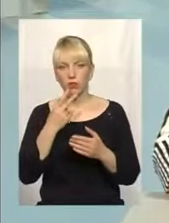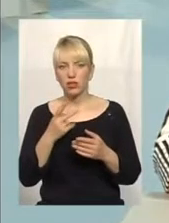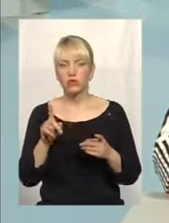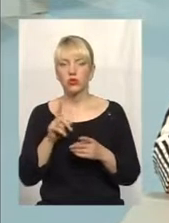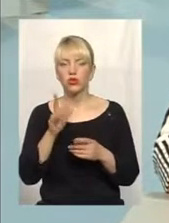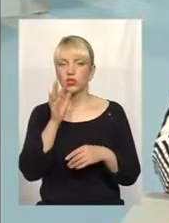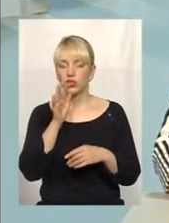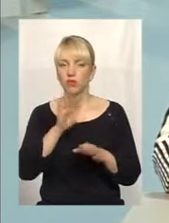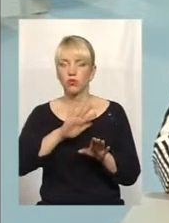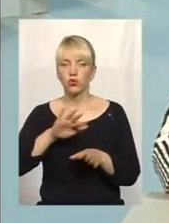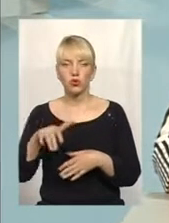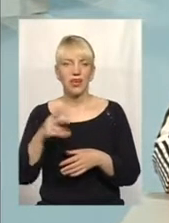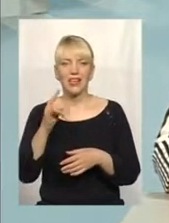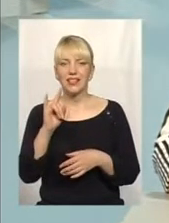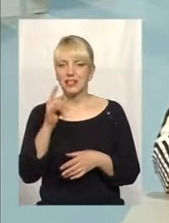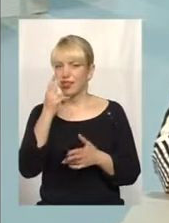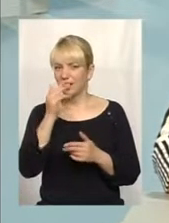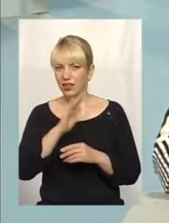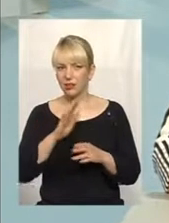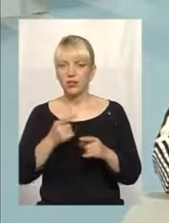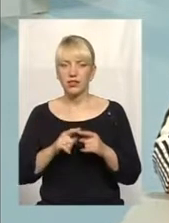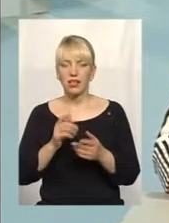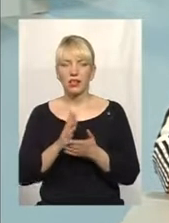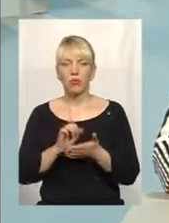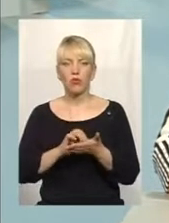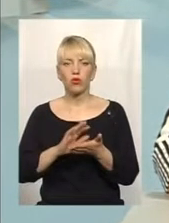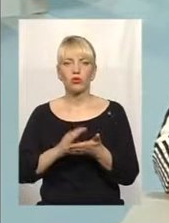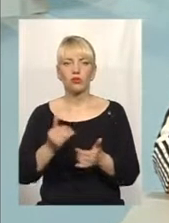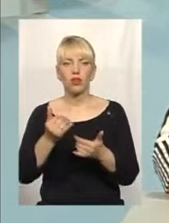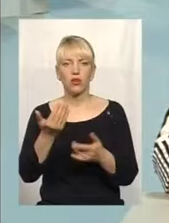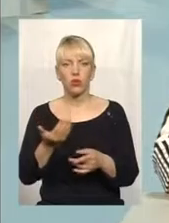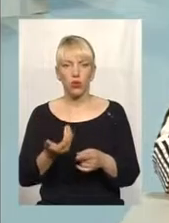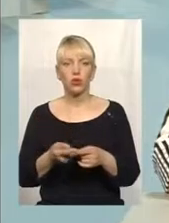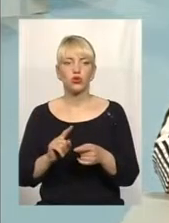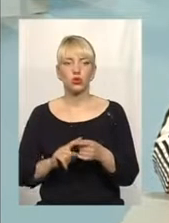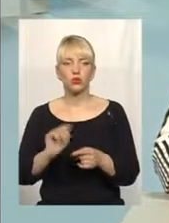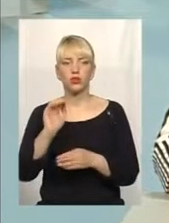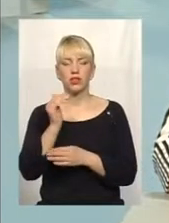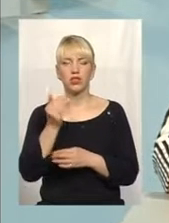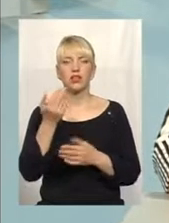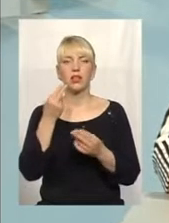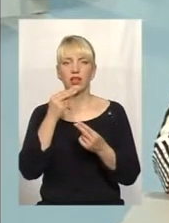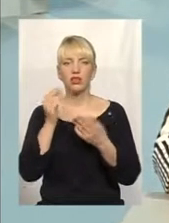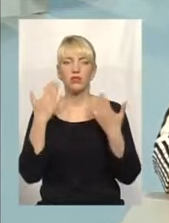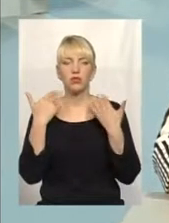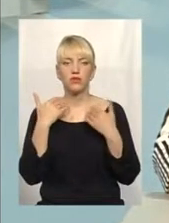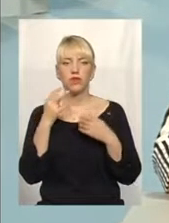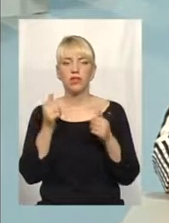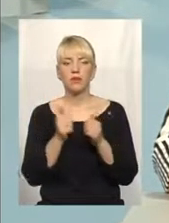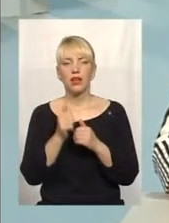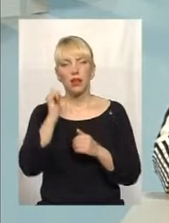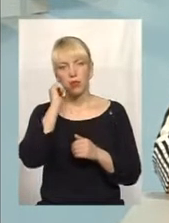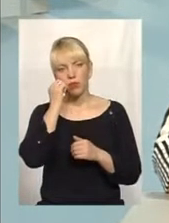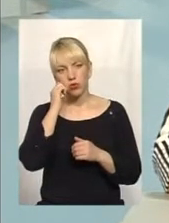не адаптувалася, це також є показом для того, що, напевно, краще дитині відпочивати біля бабусі, і пройде